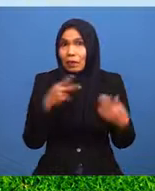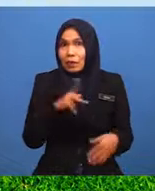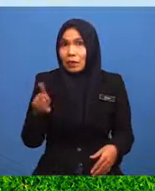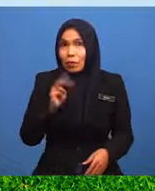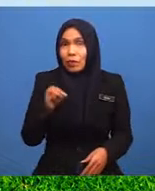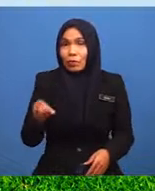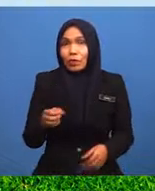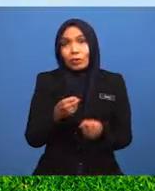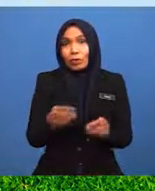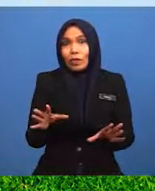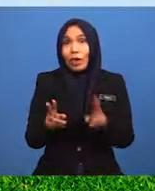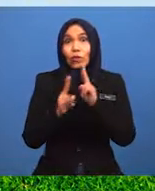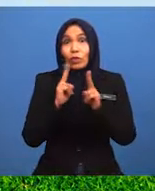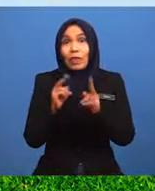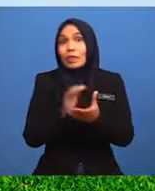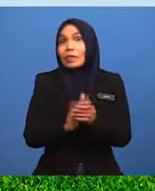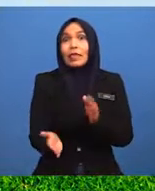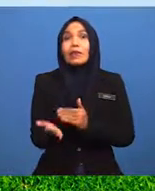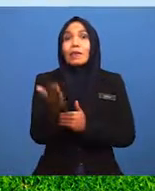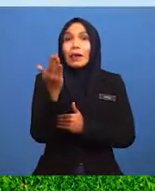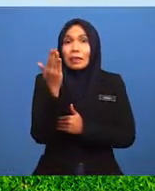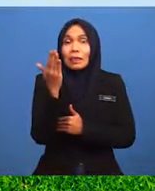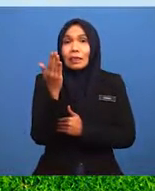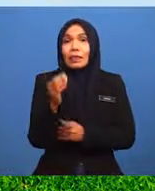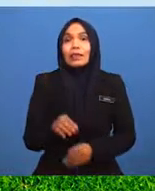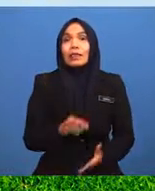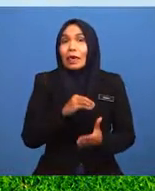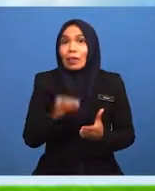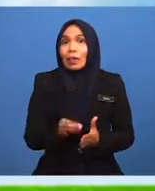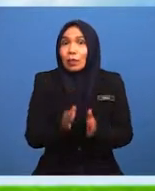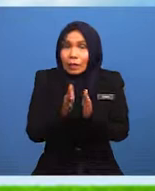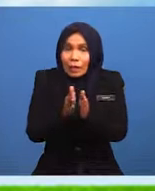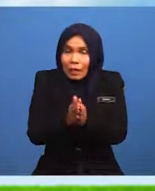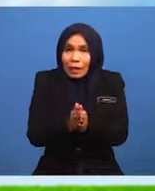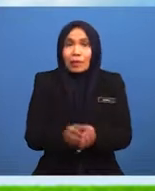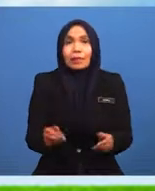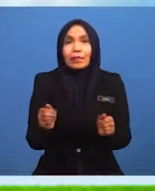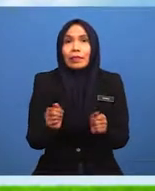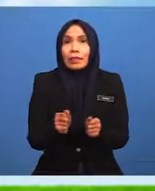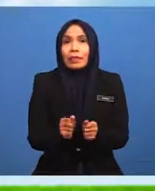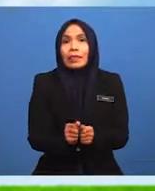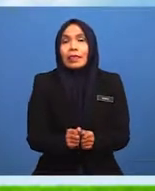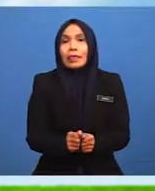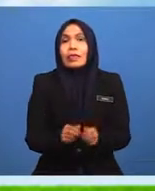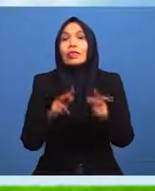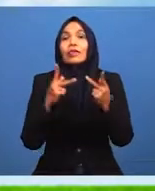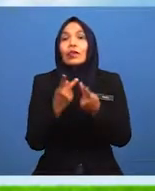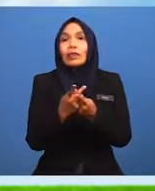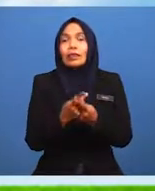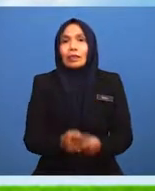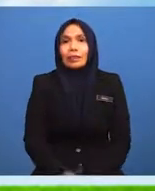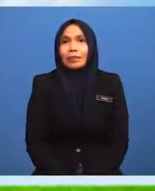pagi atau bersalam dengan ahli keluarga? Kalau belum, pergi sekarang